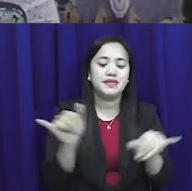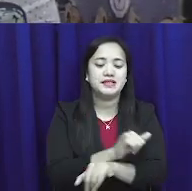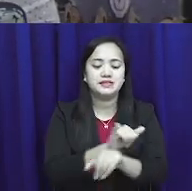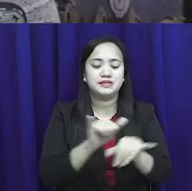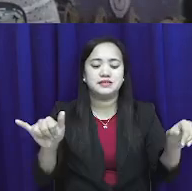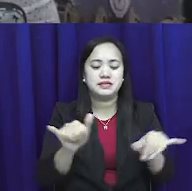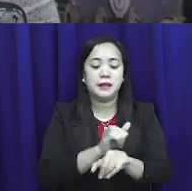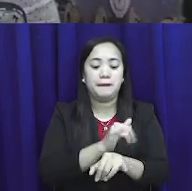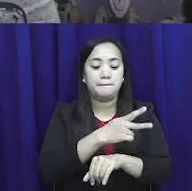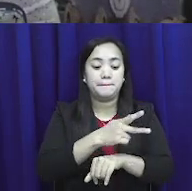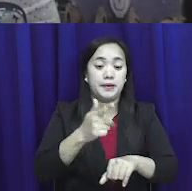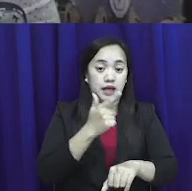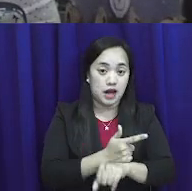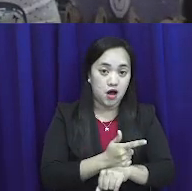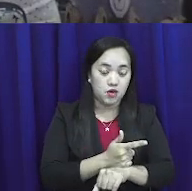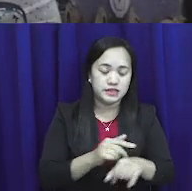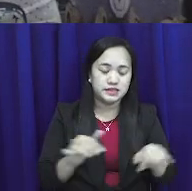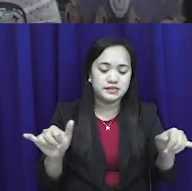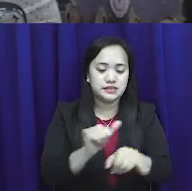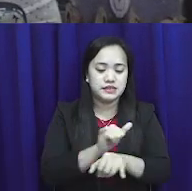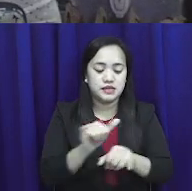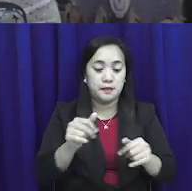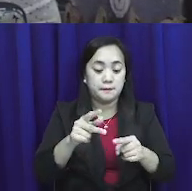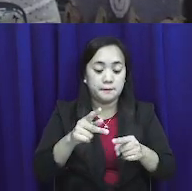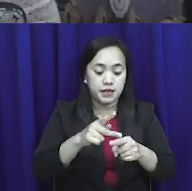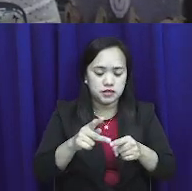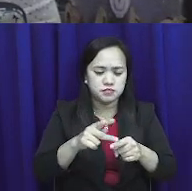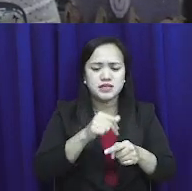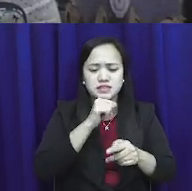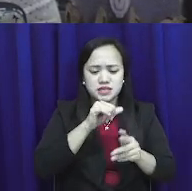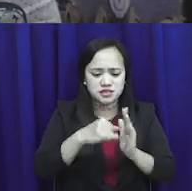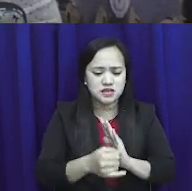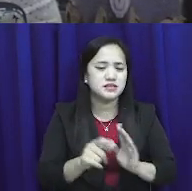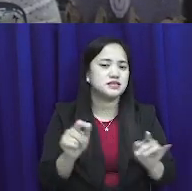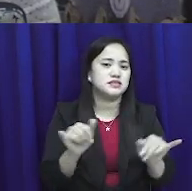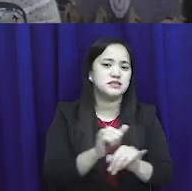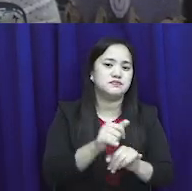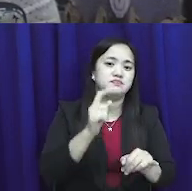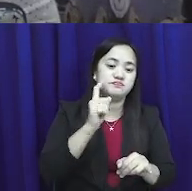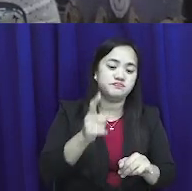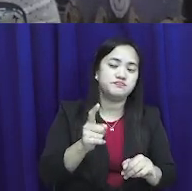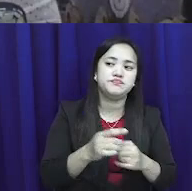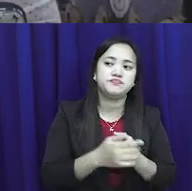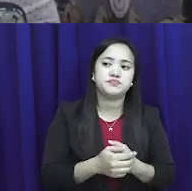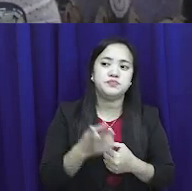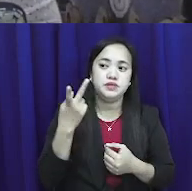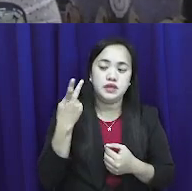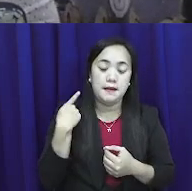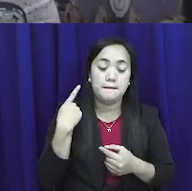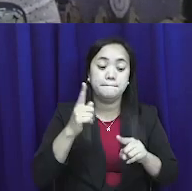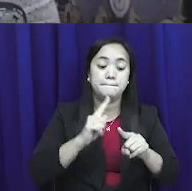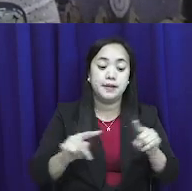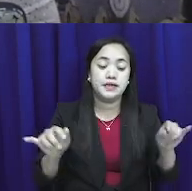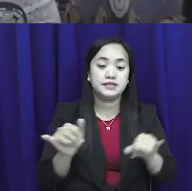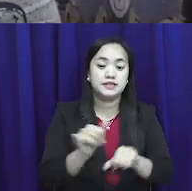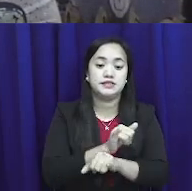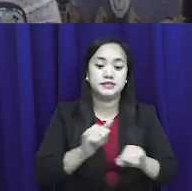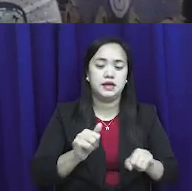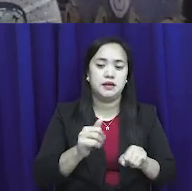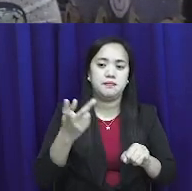hindi ibig sabihin na parehas kaming nasa simbahan wala kaming parehas Hindi lang naman ako Kundi parehas kaming may